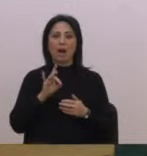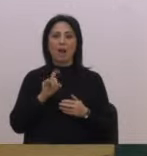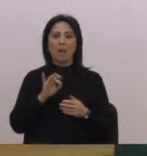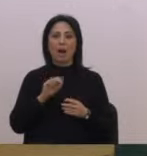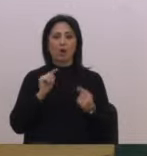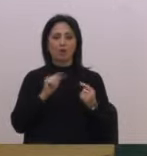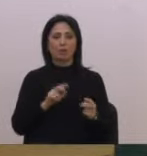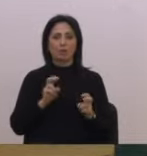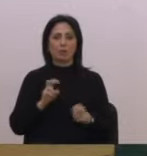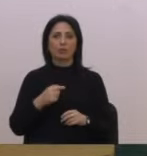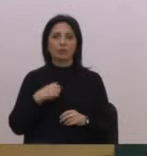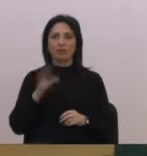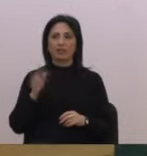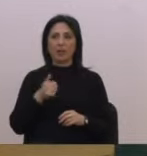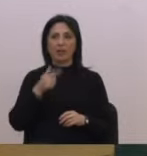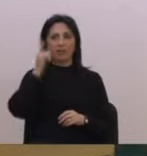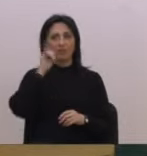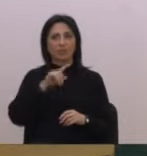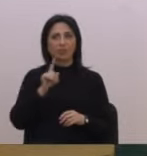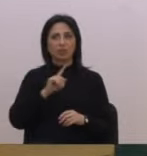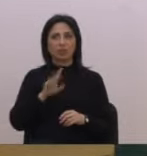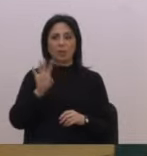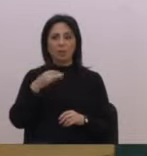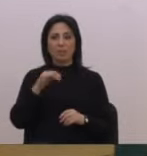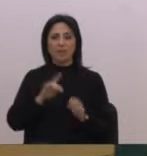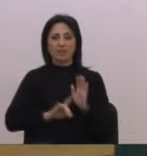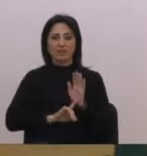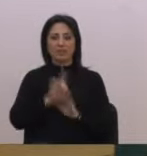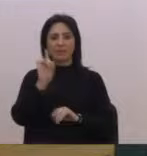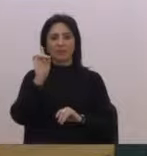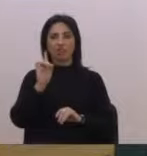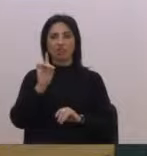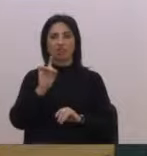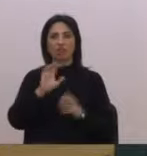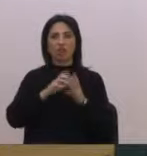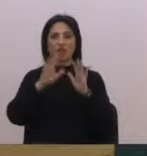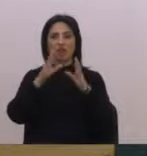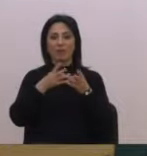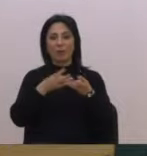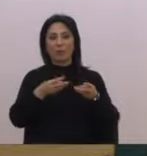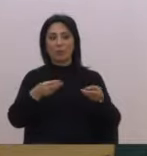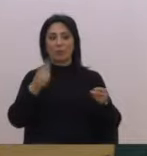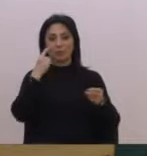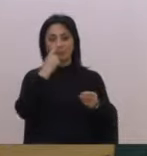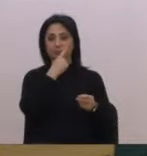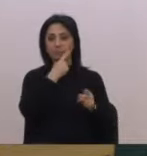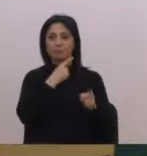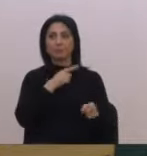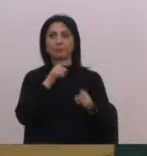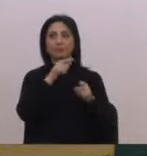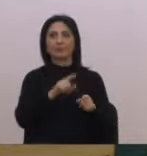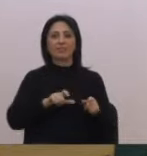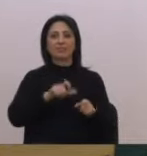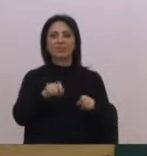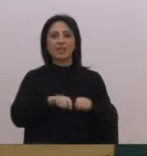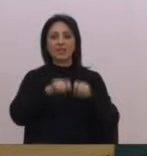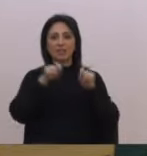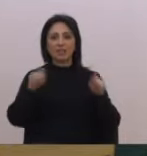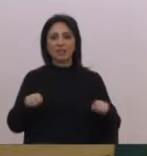წინააღმდეგ. Ჩვენ ყველამ კარგად ვიცით, რომ მაისის დასაწყისში თოვლის დნობასთან ერთად იქ გზა